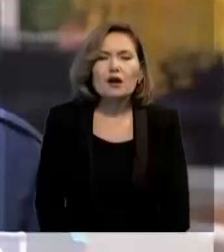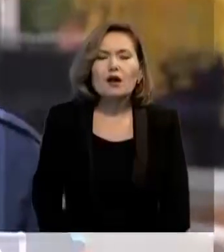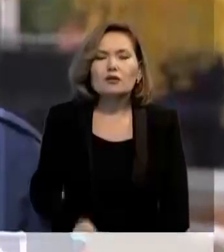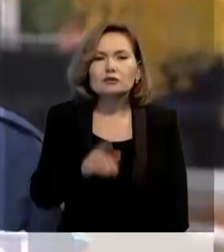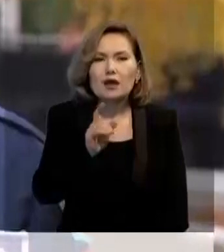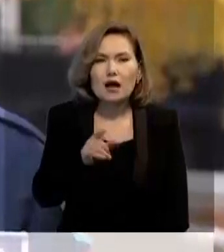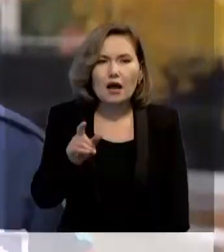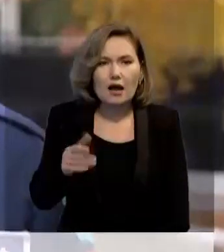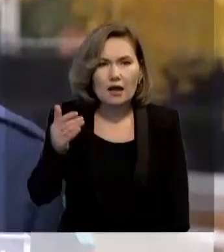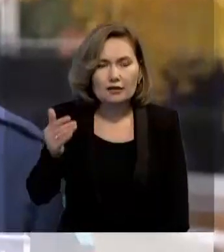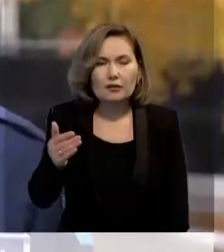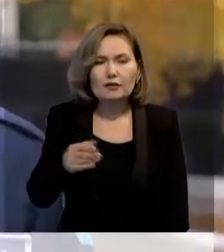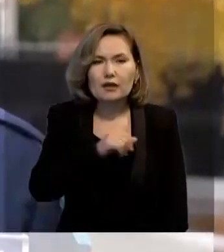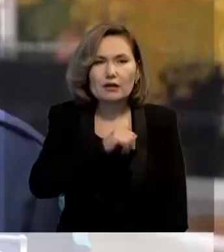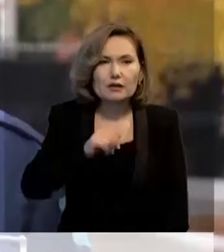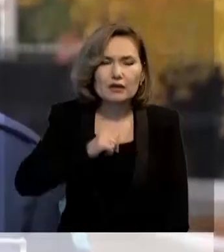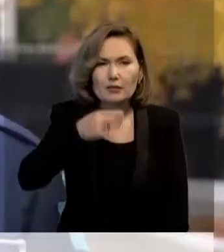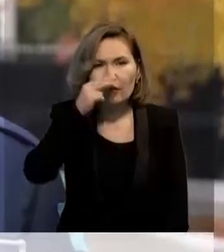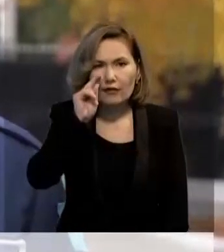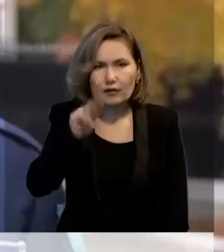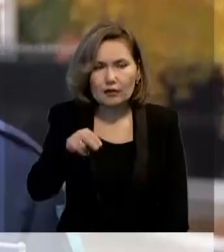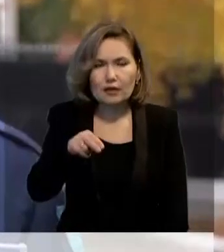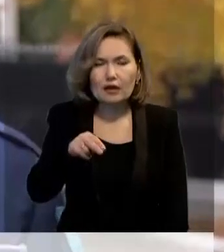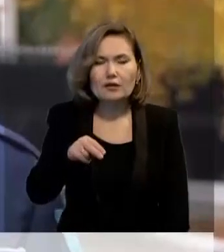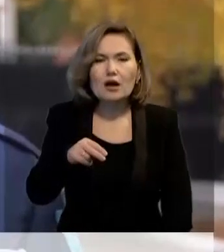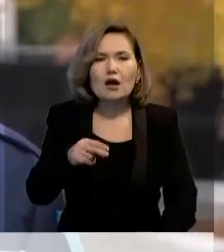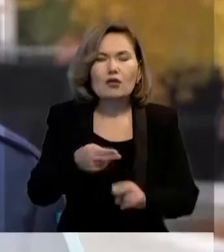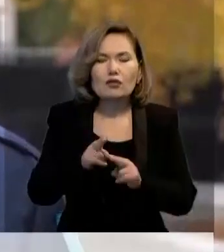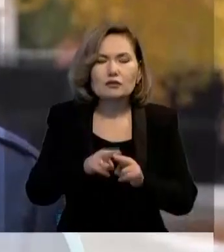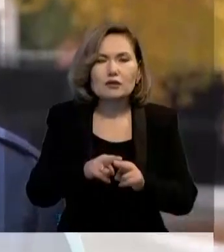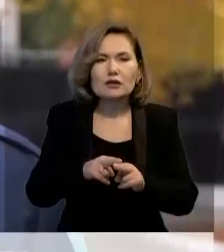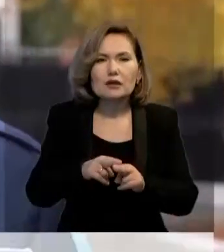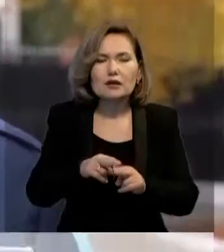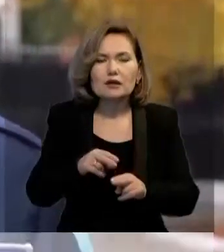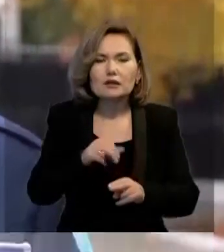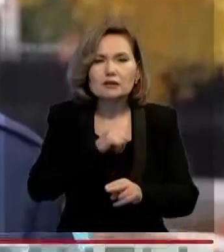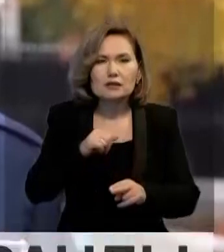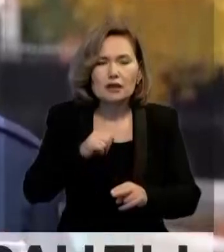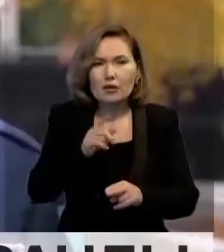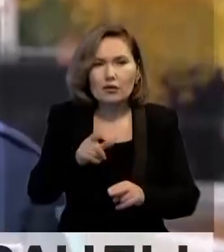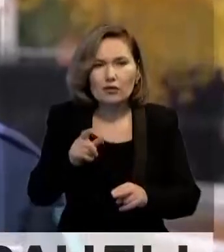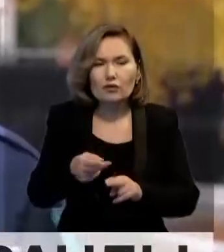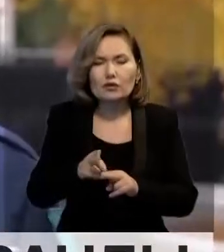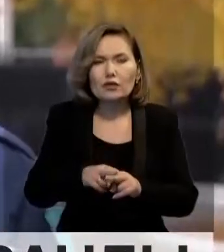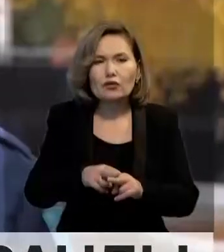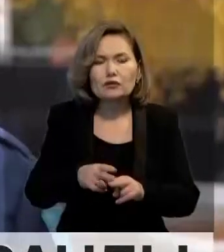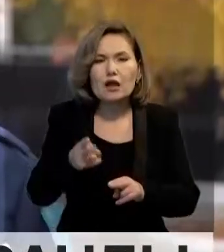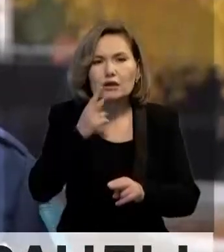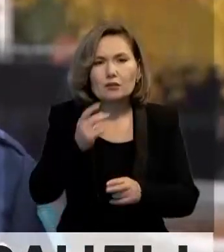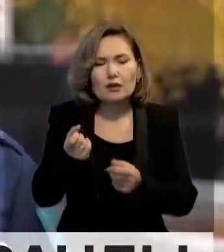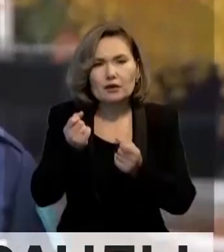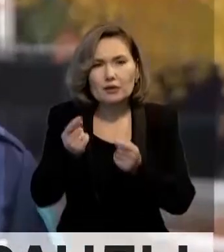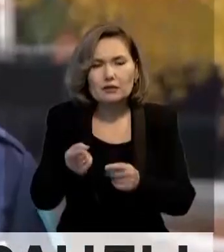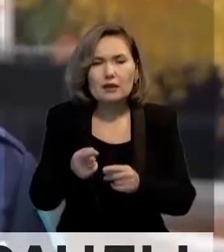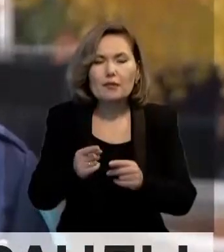болуы туындап отыр. Себебі олар жаңағы өзінің аулаларында қоқыстарды өртеп, немесе жаңағы құрғақ шөпті өртеп,